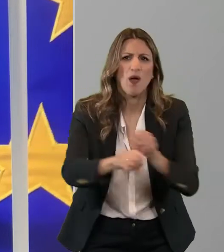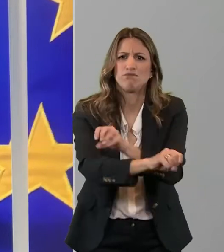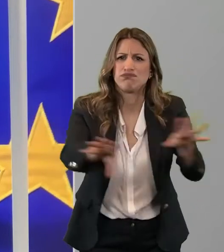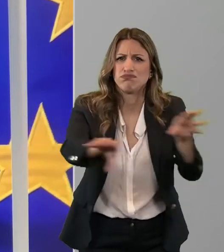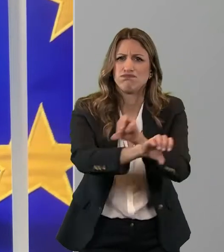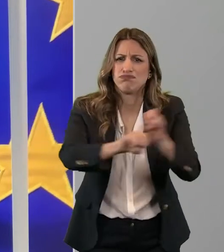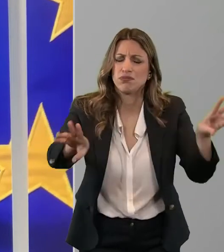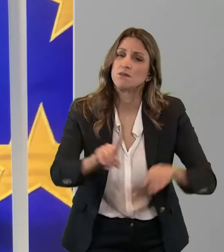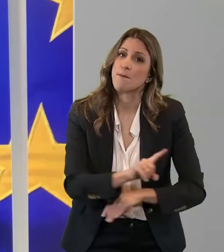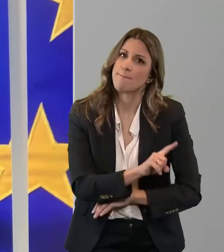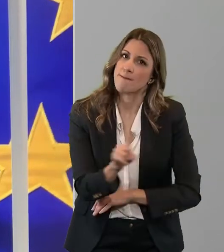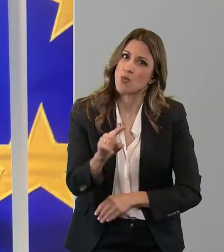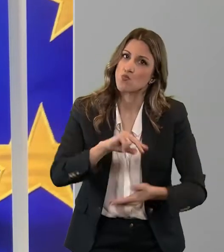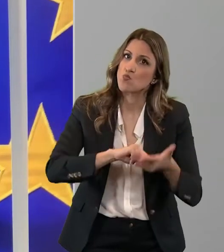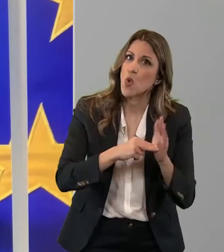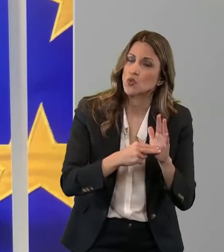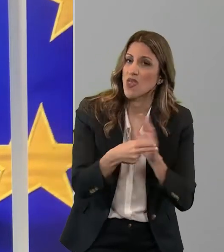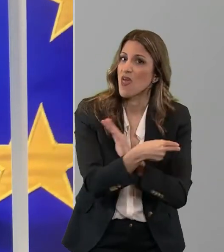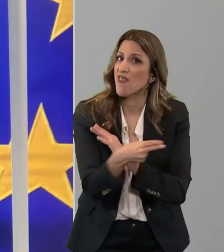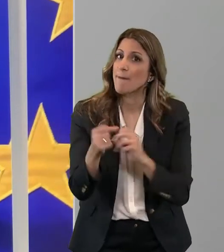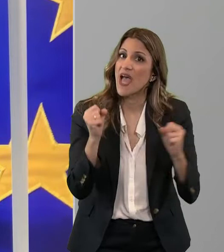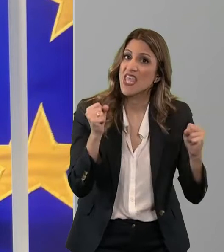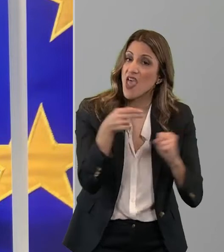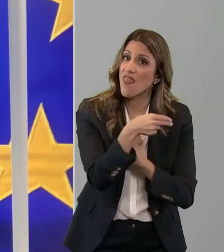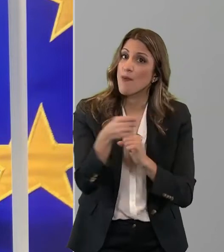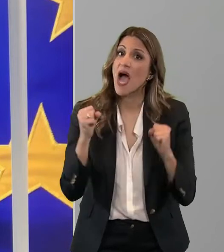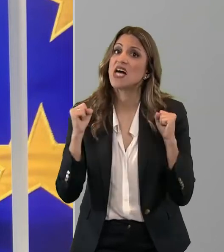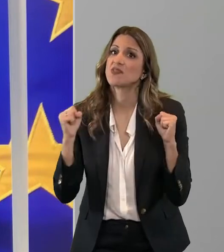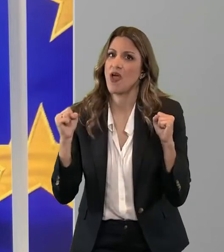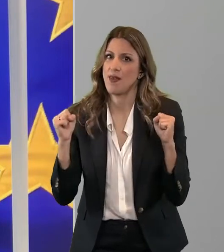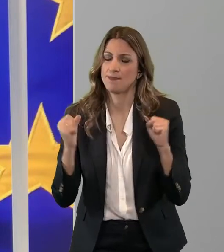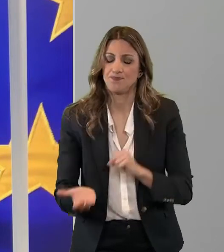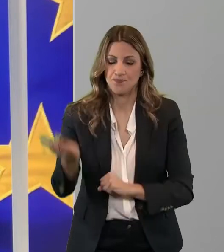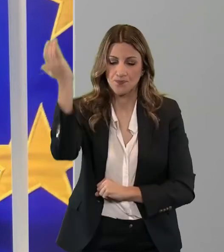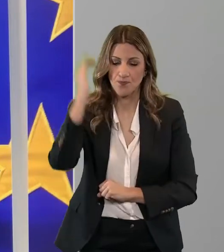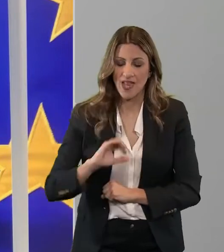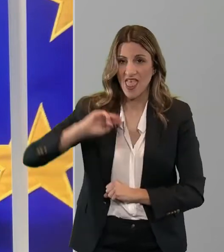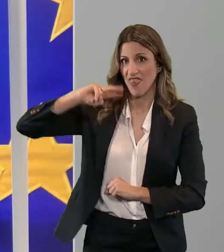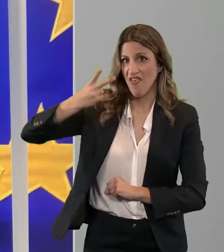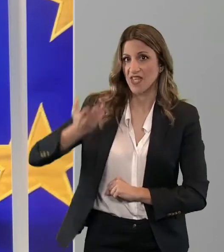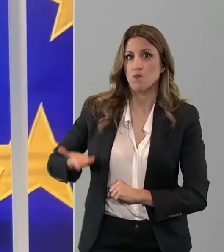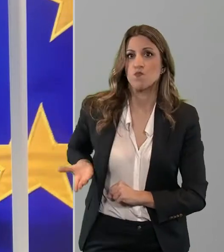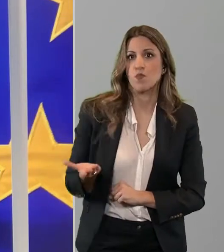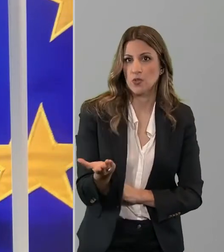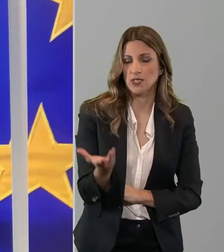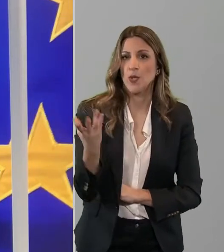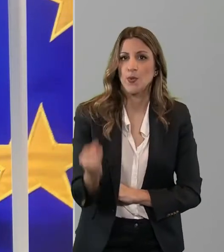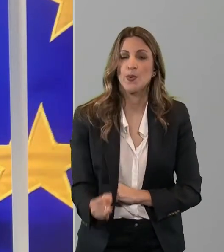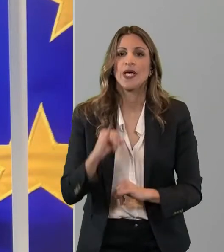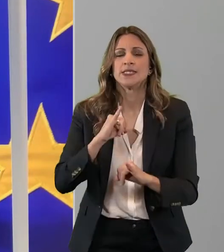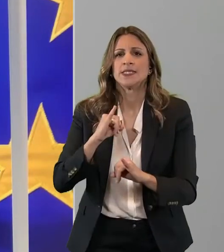να θέσει σε κίνδυνο την υγεία ή την ασφάλειά τους. Η δεύτερη πρότασή μας για τις ψηφιακές